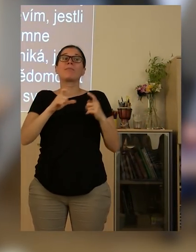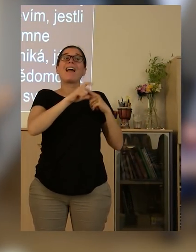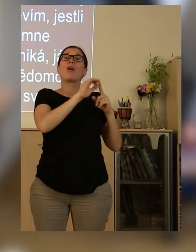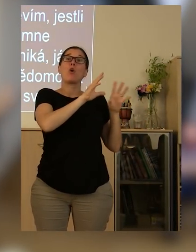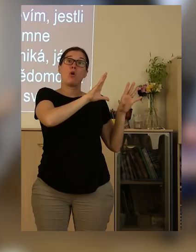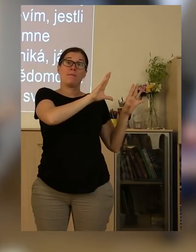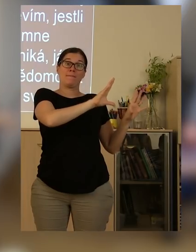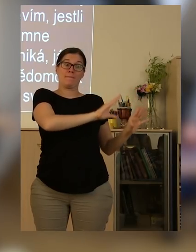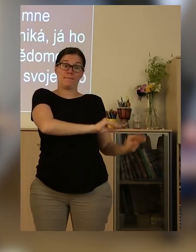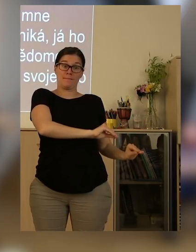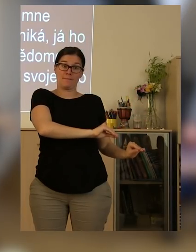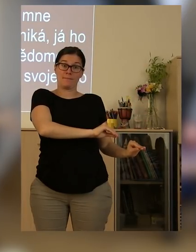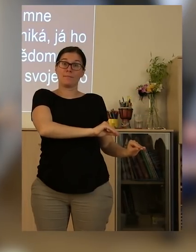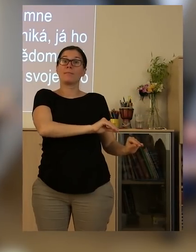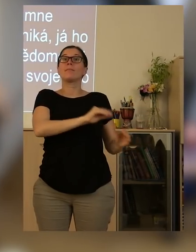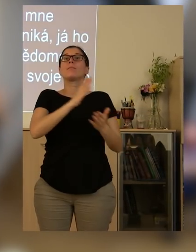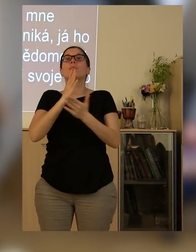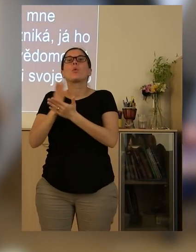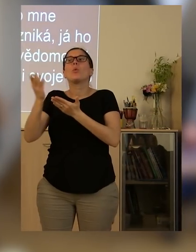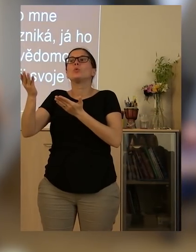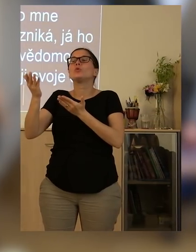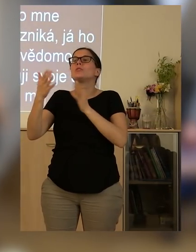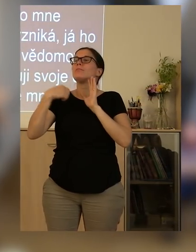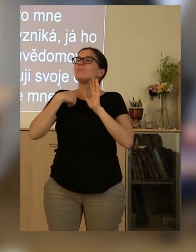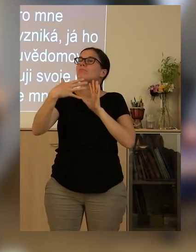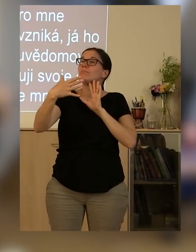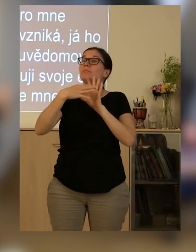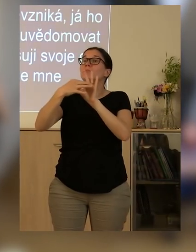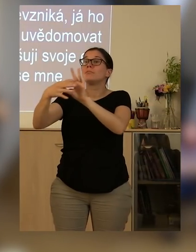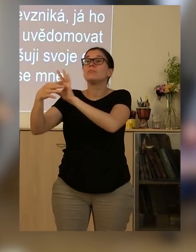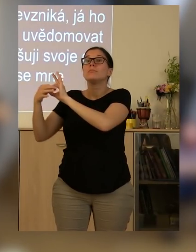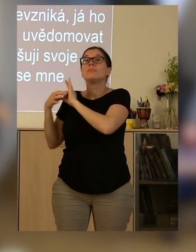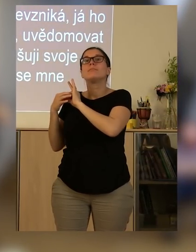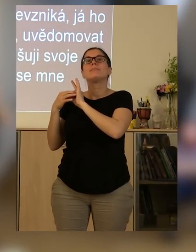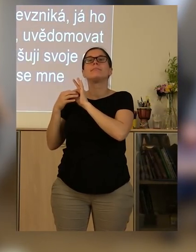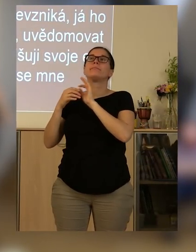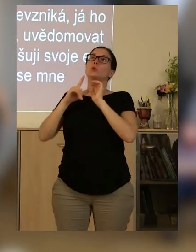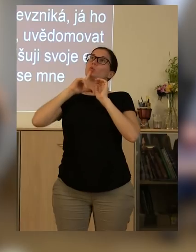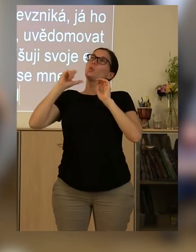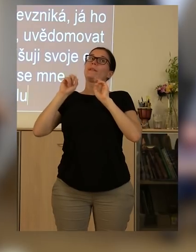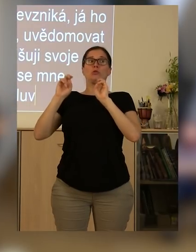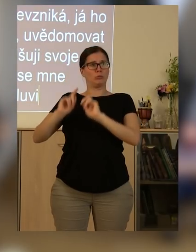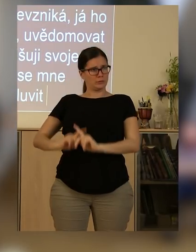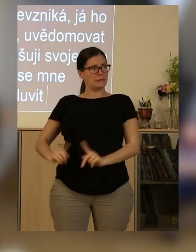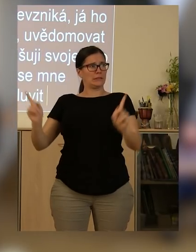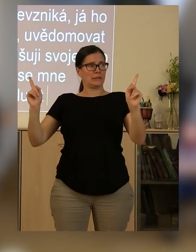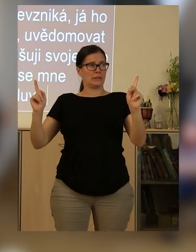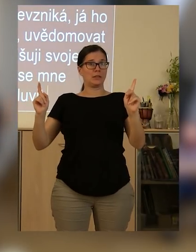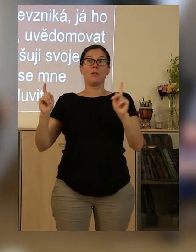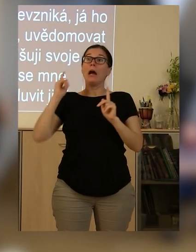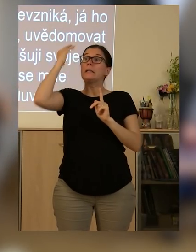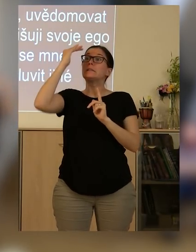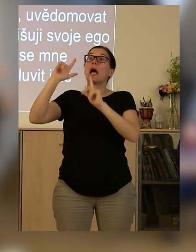tak ke mně začínají se mě dotýkat a začínají ke mně mluvit jiné skutečnosti. Může to být sen jiného